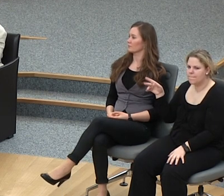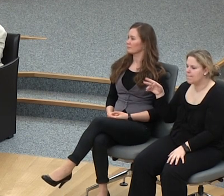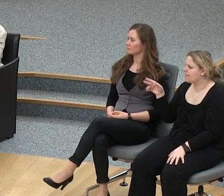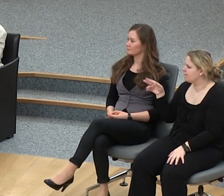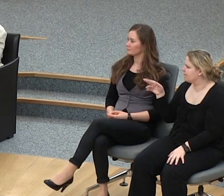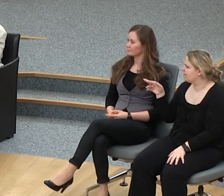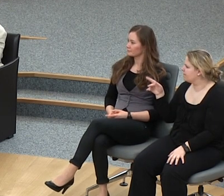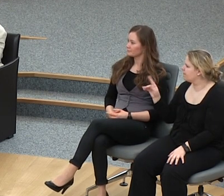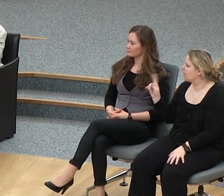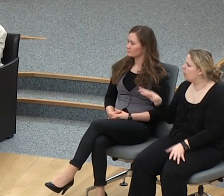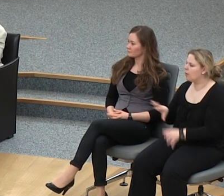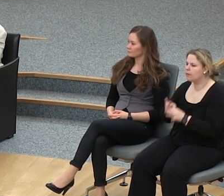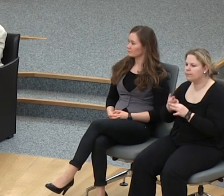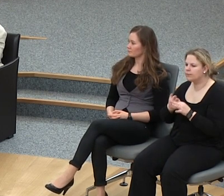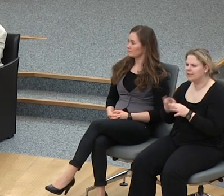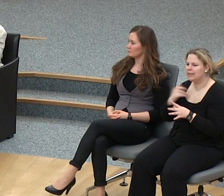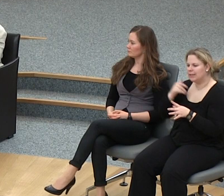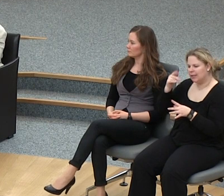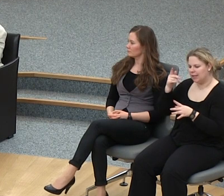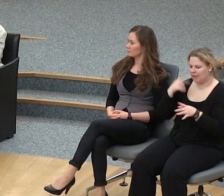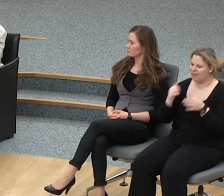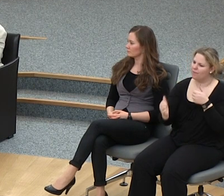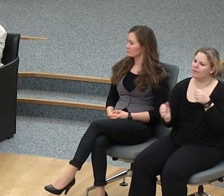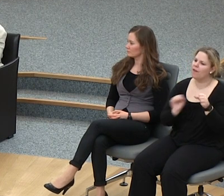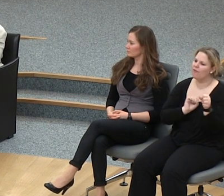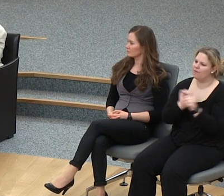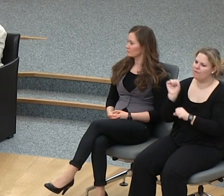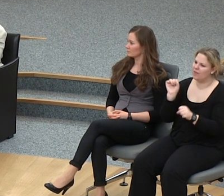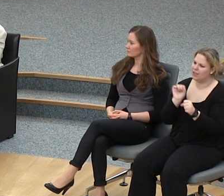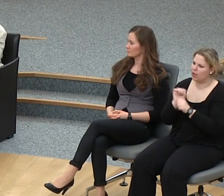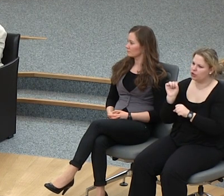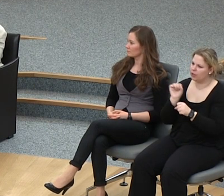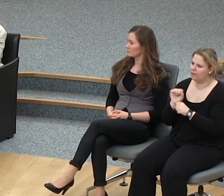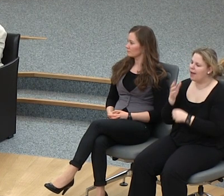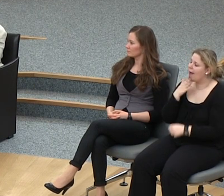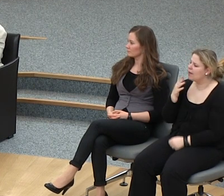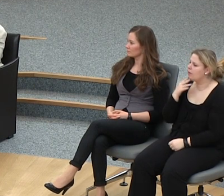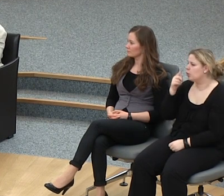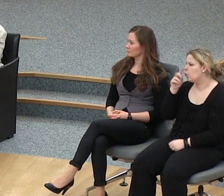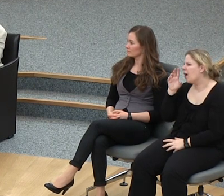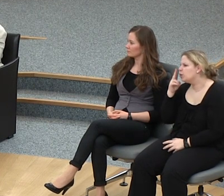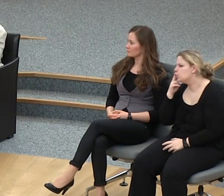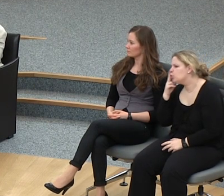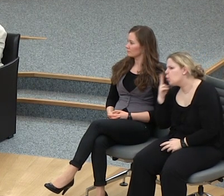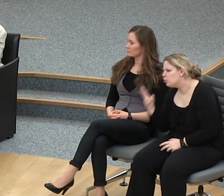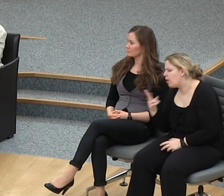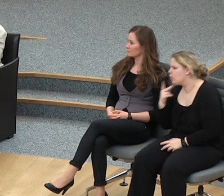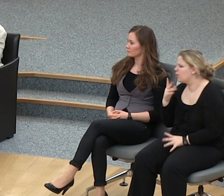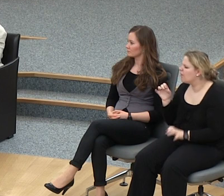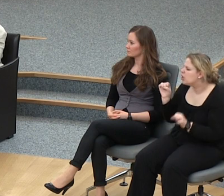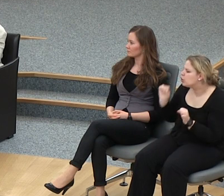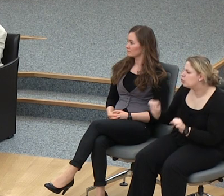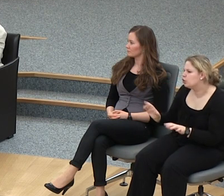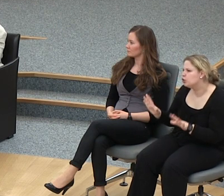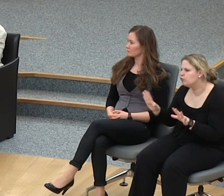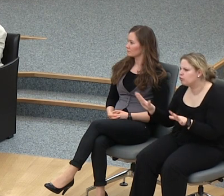geführt, aus dem Widerstand heraus nicht nur zugucken müssen oder in geschützten